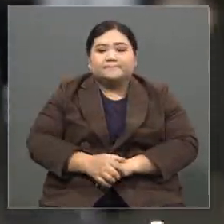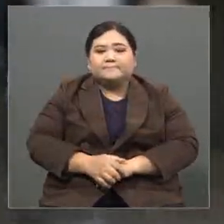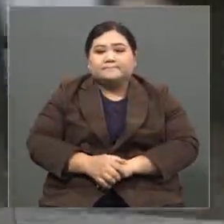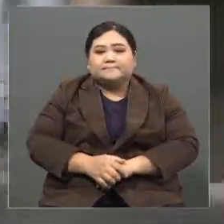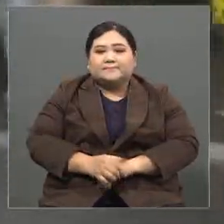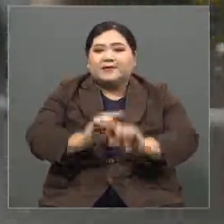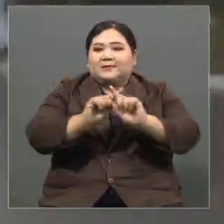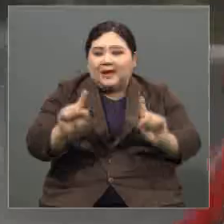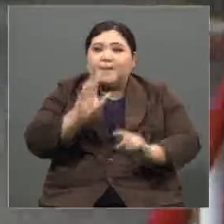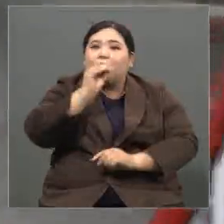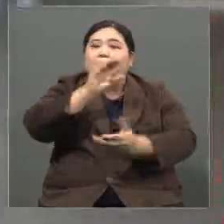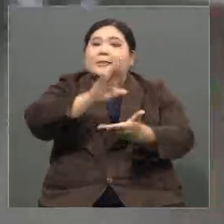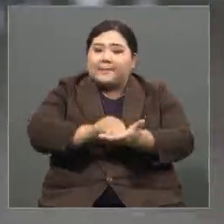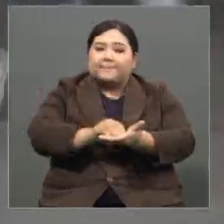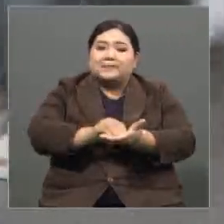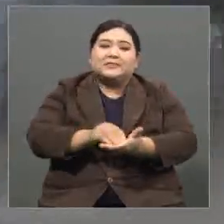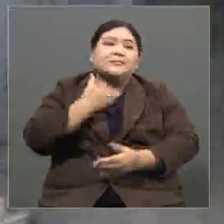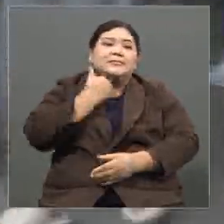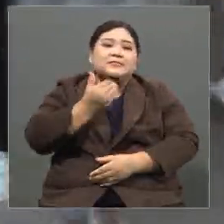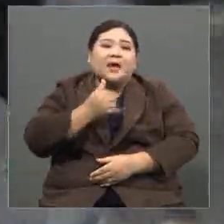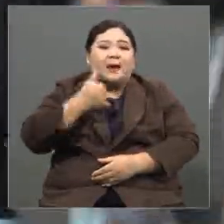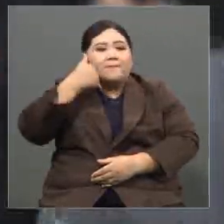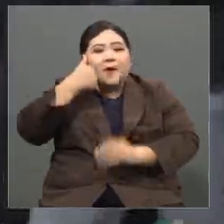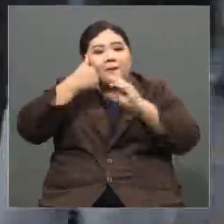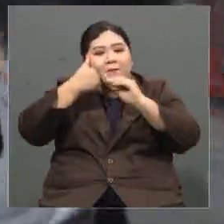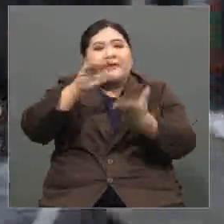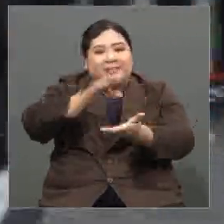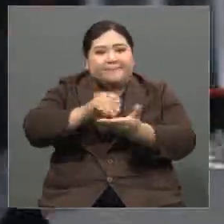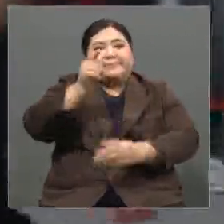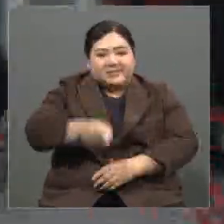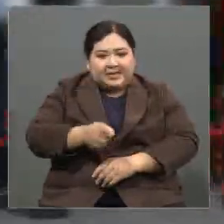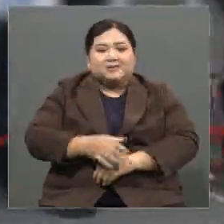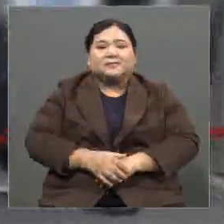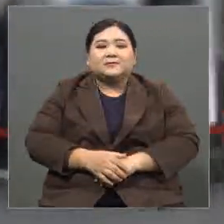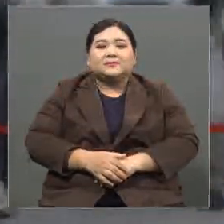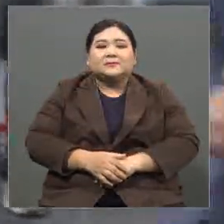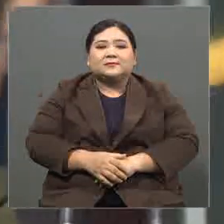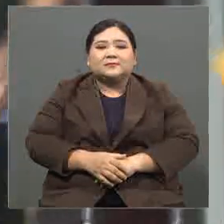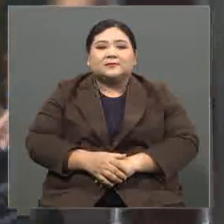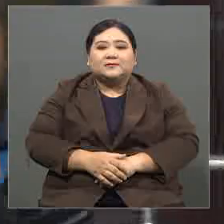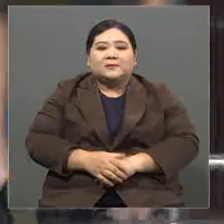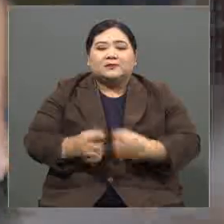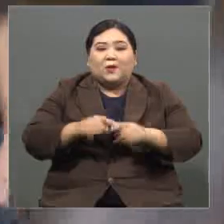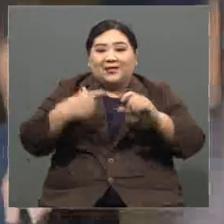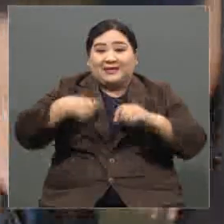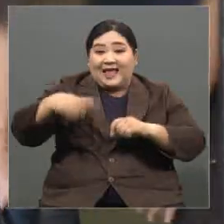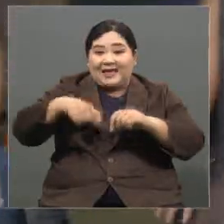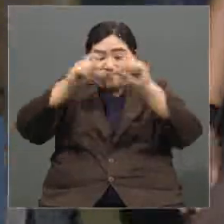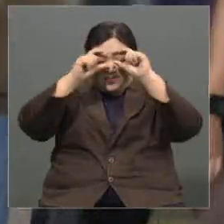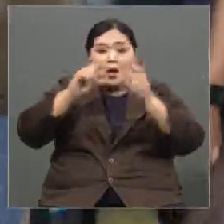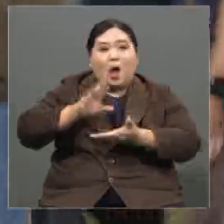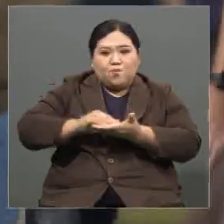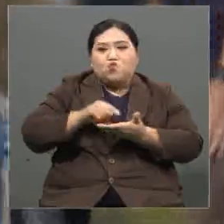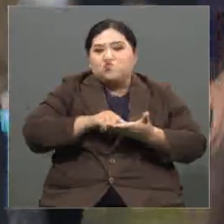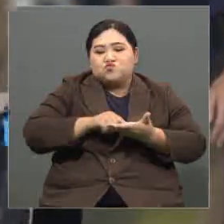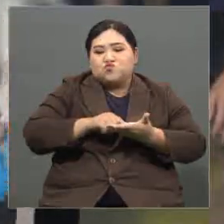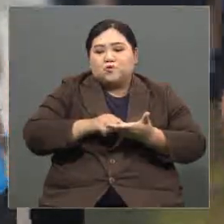คลิเนี่ยมีการบันทึกเสียงขณะเจรจากันไว้จริงๆแต่ทนายวิทูนยังไม่ได้คลิปอยู่ในมือณตอนนี้นะฮะเดี๋ยวจะดู